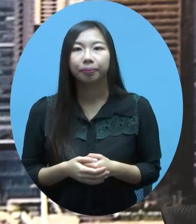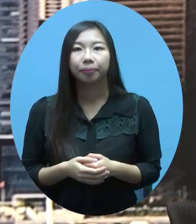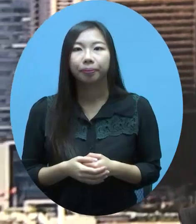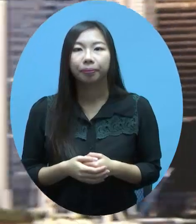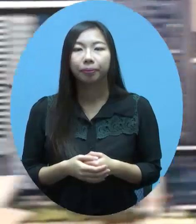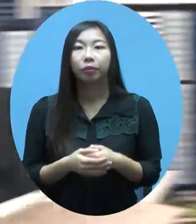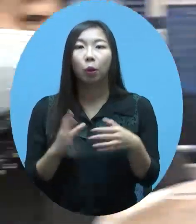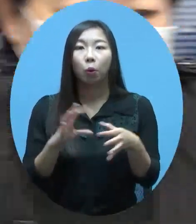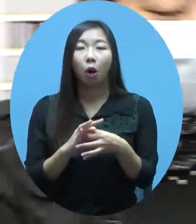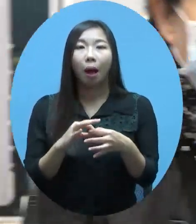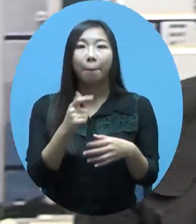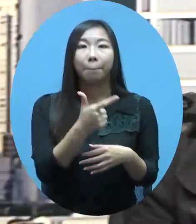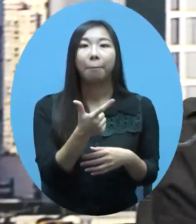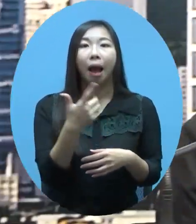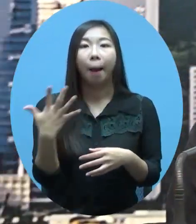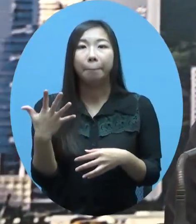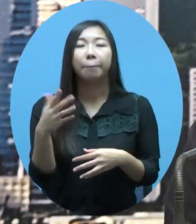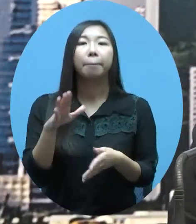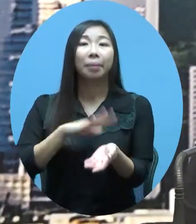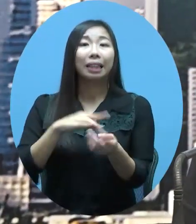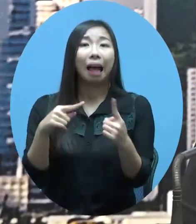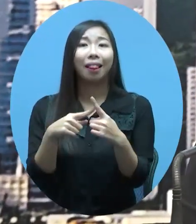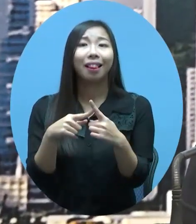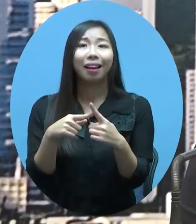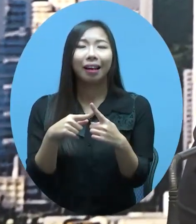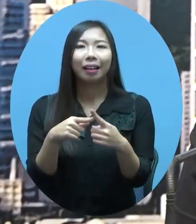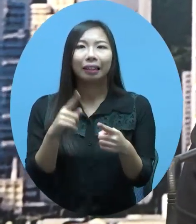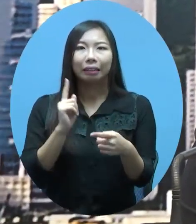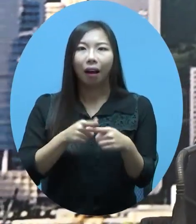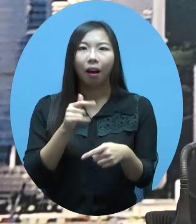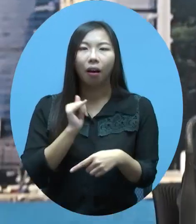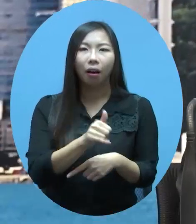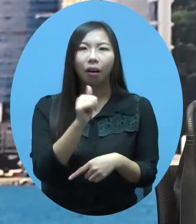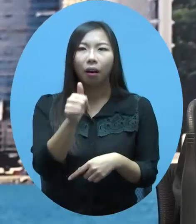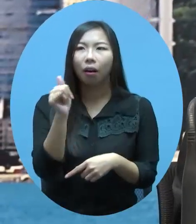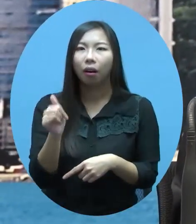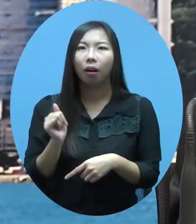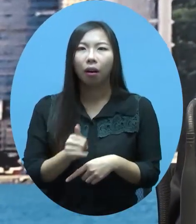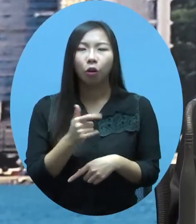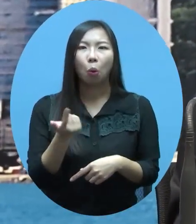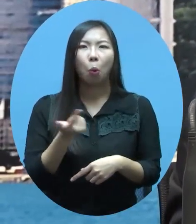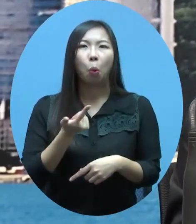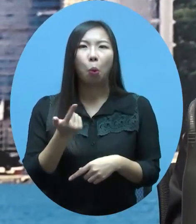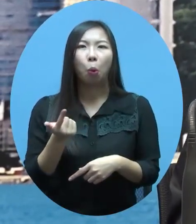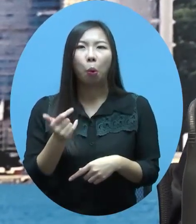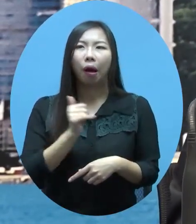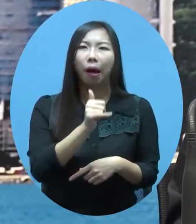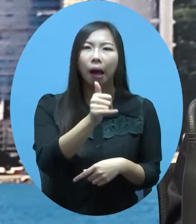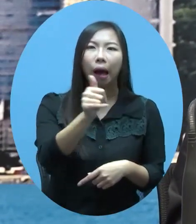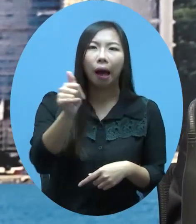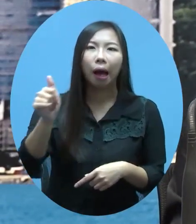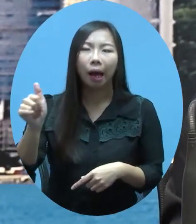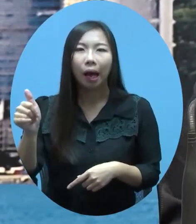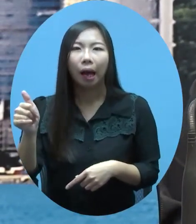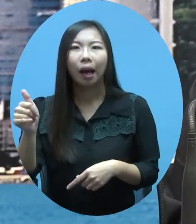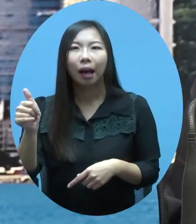關於85號嘅個案啦，因為佢嘅行程都比較多地方去咗，同埋有